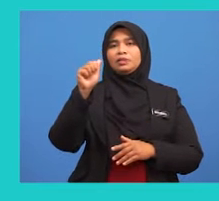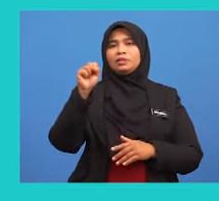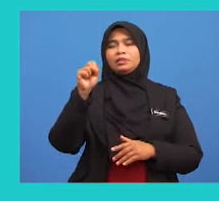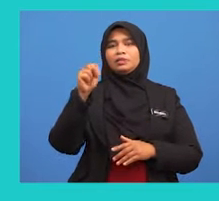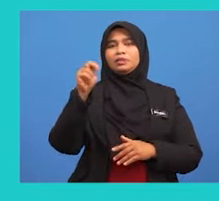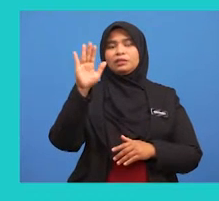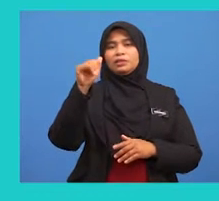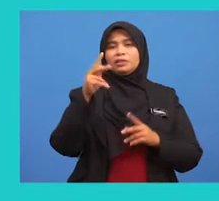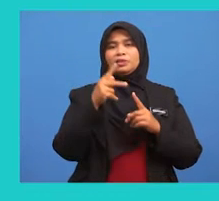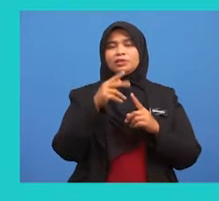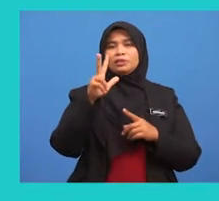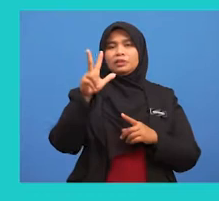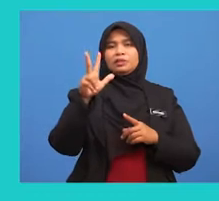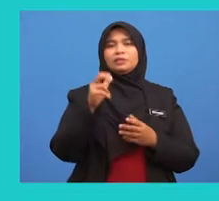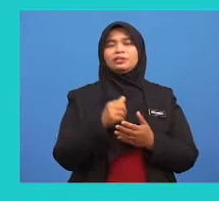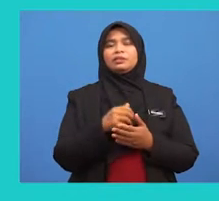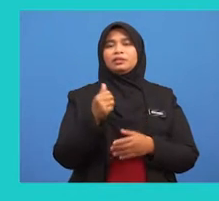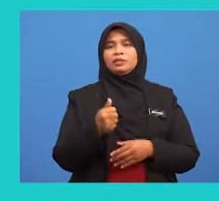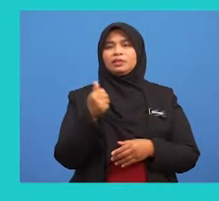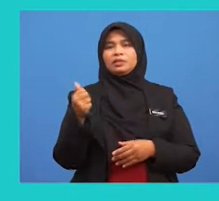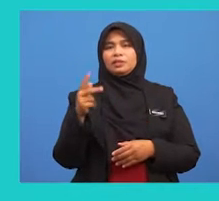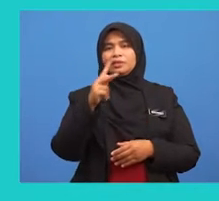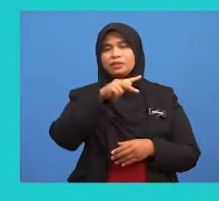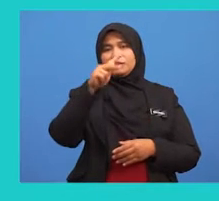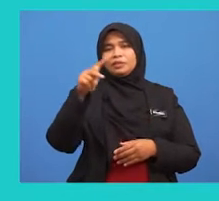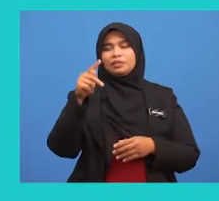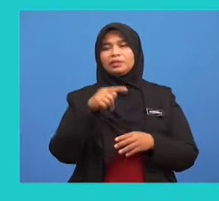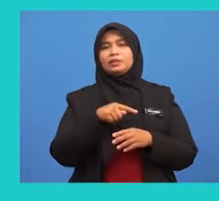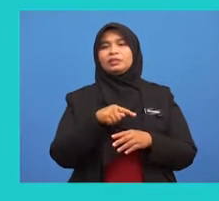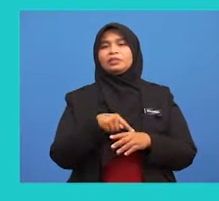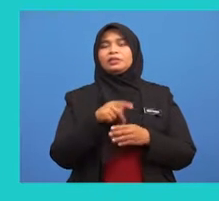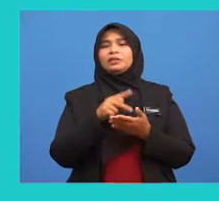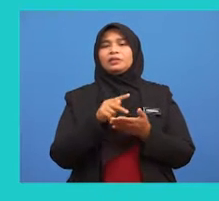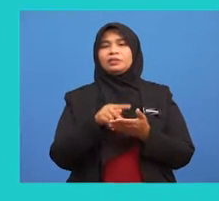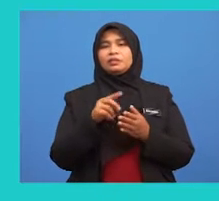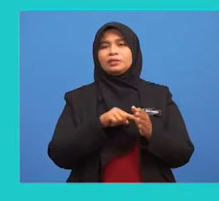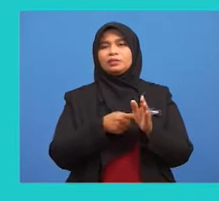iaitu alatan kilang dinilai semula